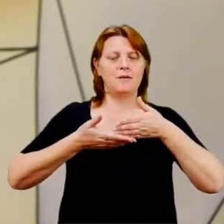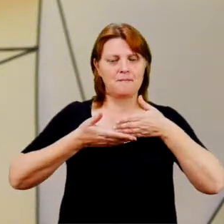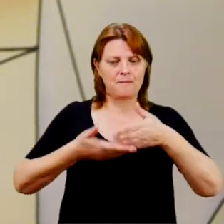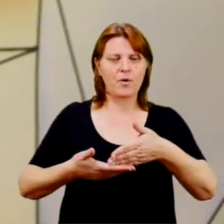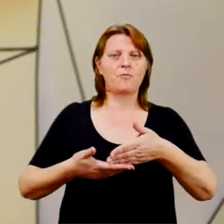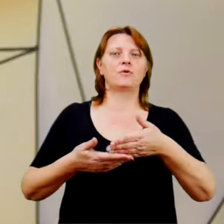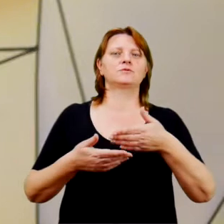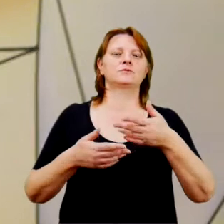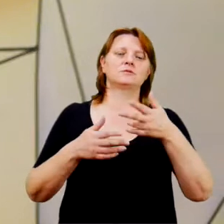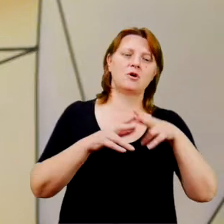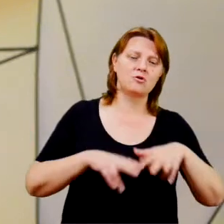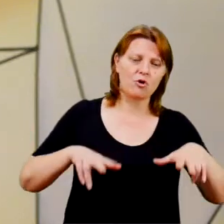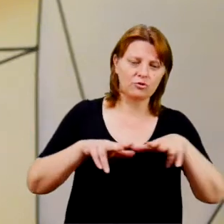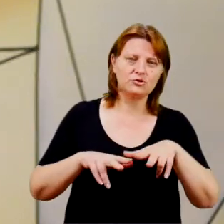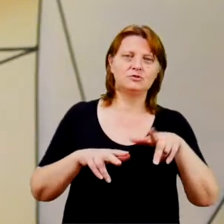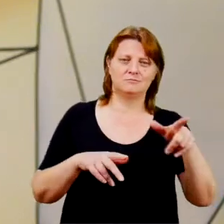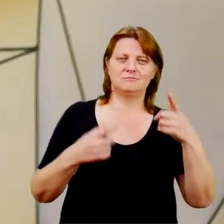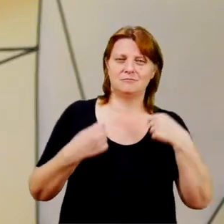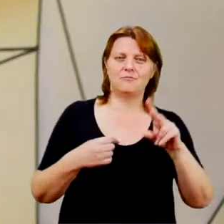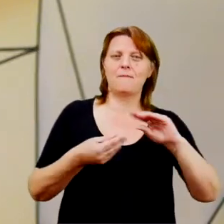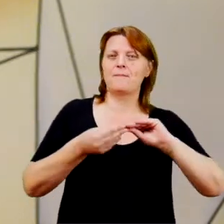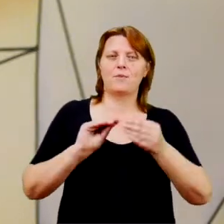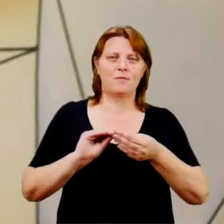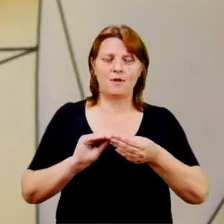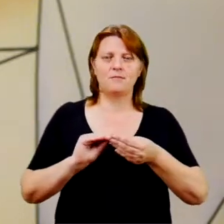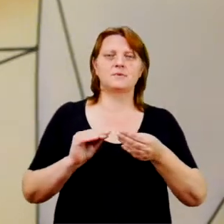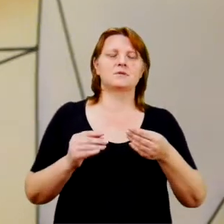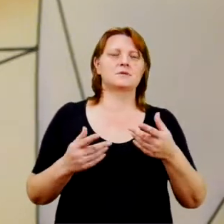pomocą rodzinom, które mają problemy